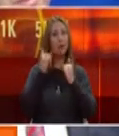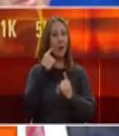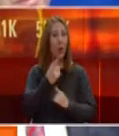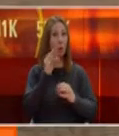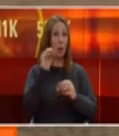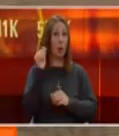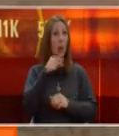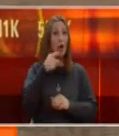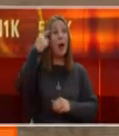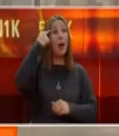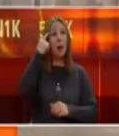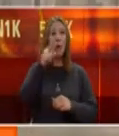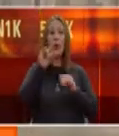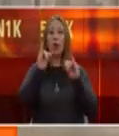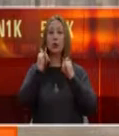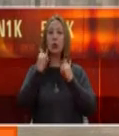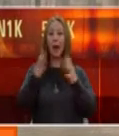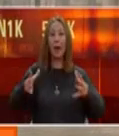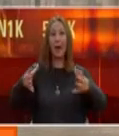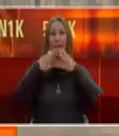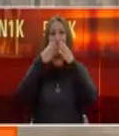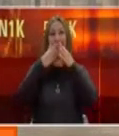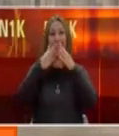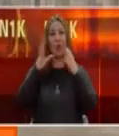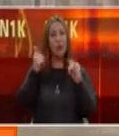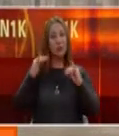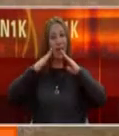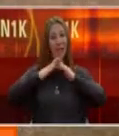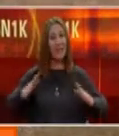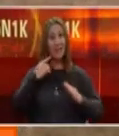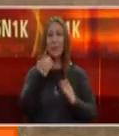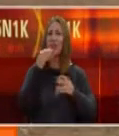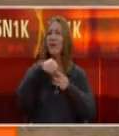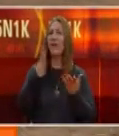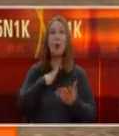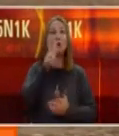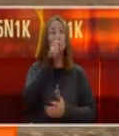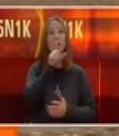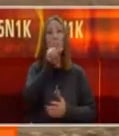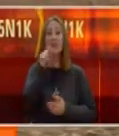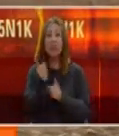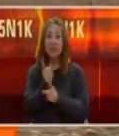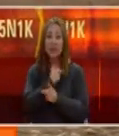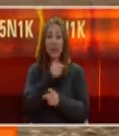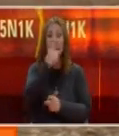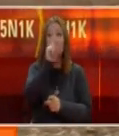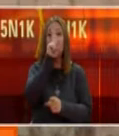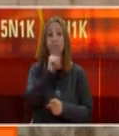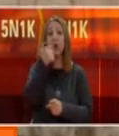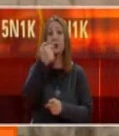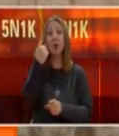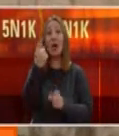nedenle böyle bir kurum kurduk. İsmini de Oyuncakhane yaptık. Oyuncakhanemizde neler var? 311 çeşit ve 1161